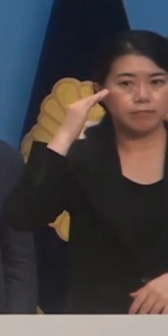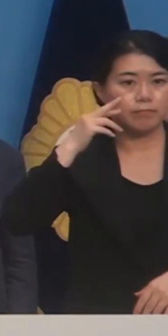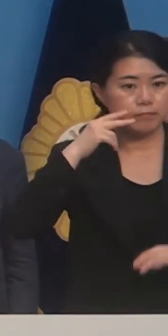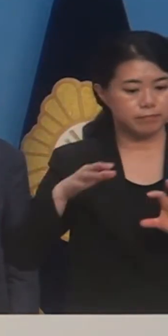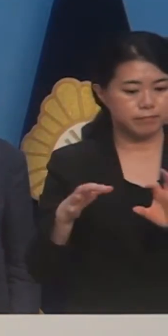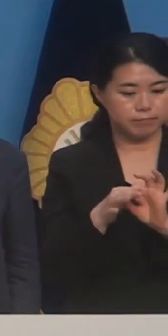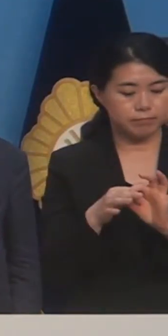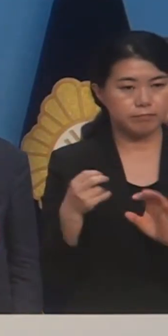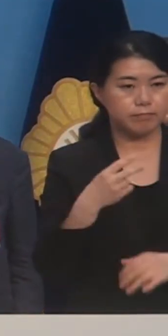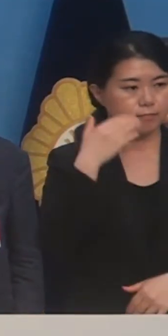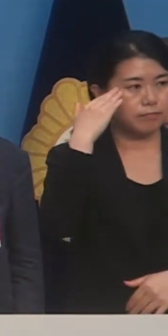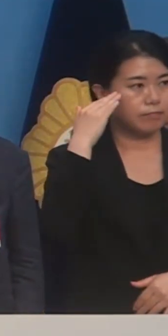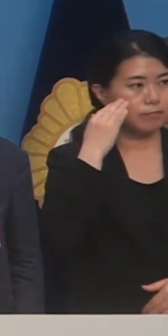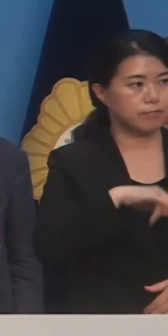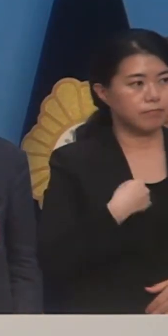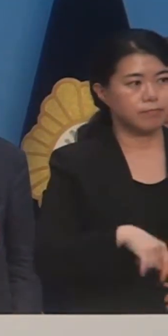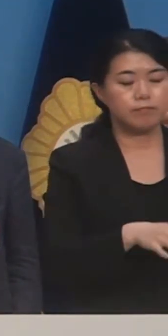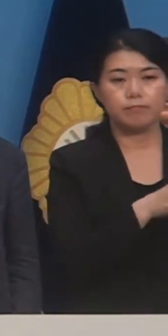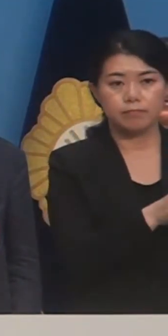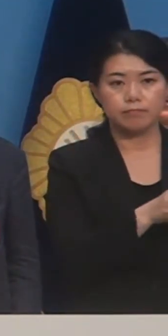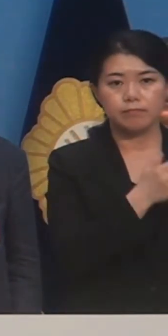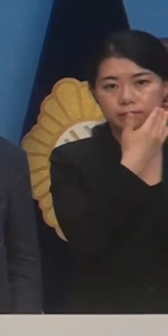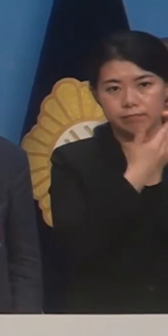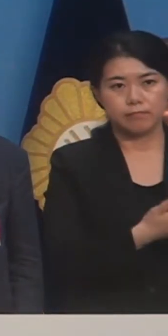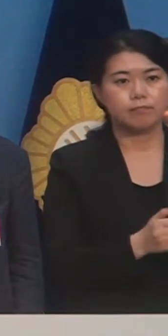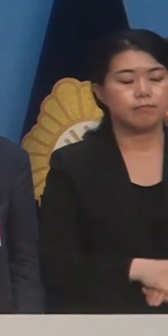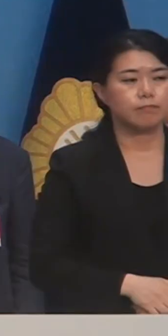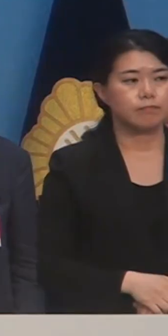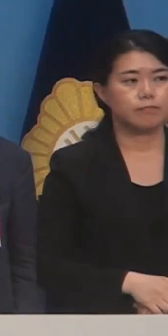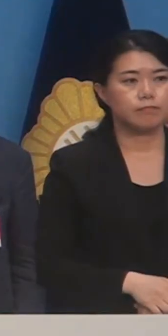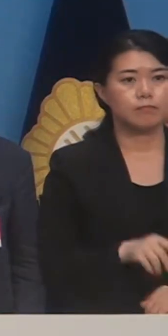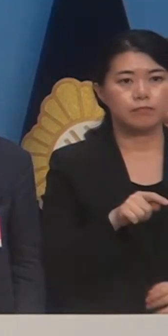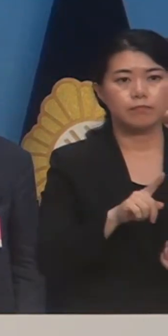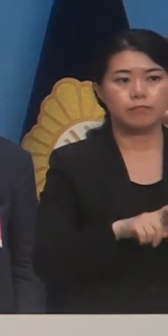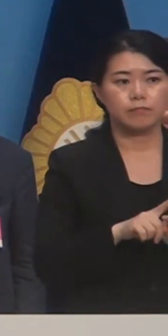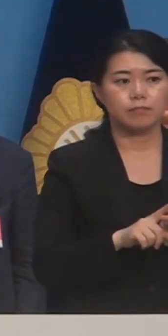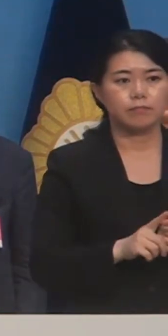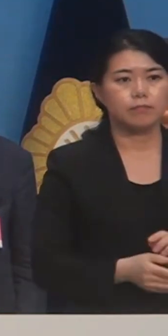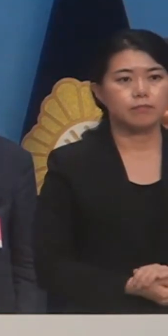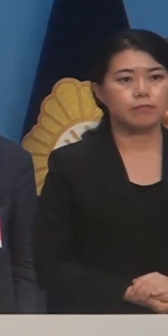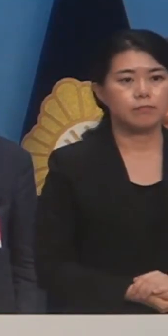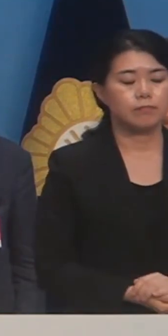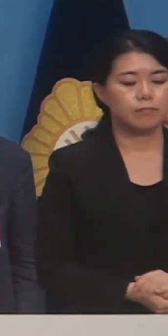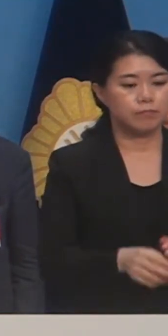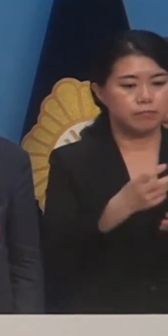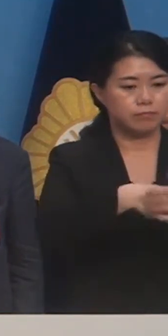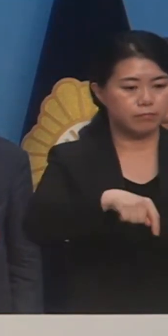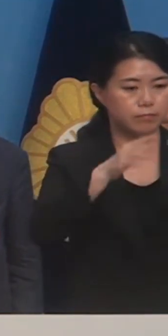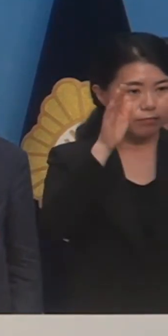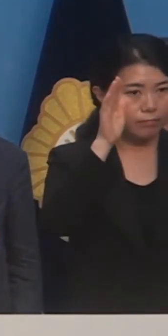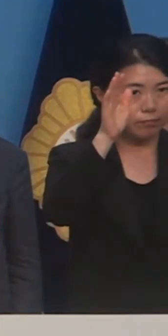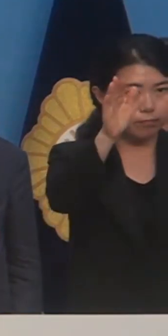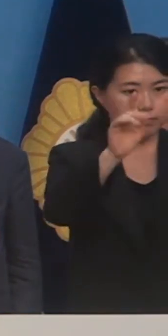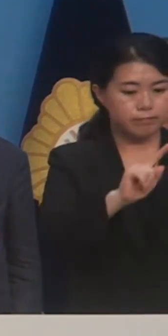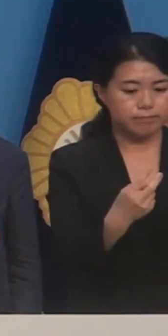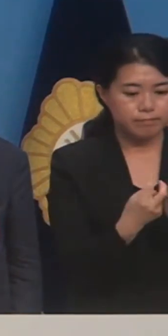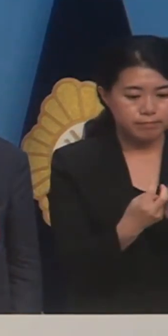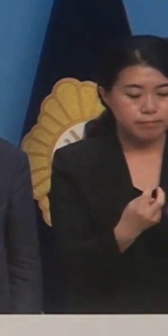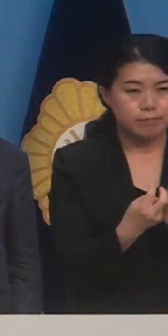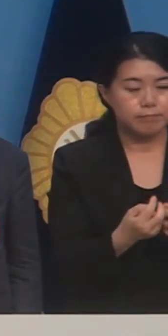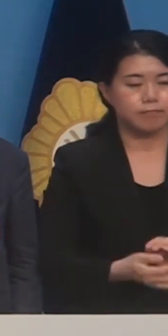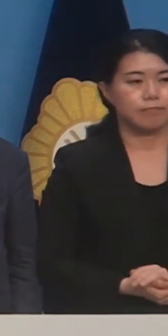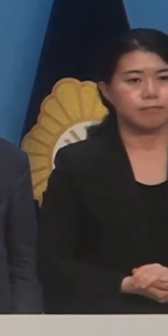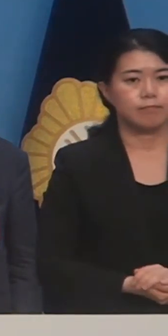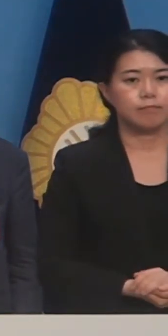한미관계 또 한중관계가 굉장히 중요합니다. 이 부분에 대해서 이 정책 방향이 어떻게 가야 되는가,